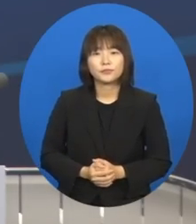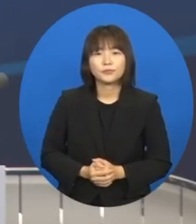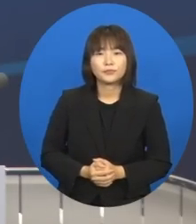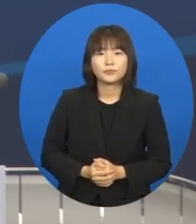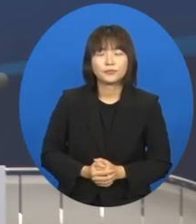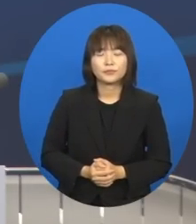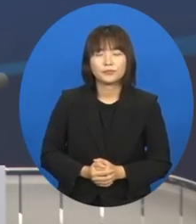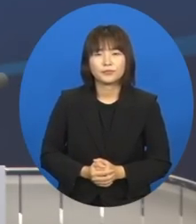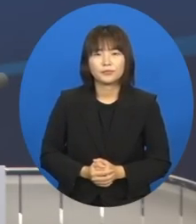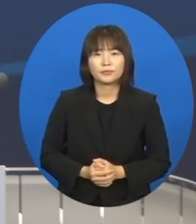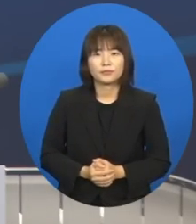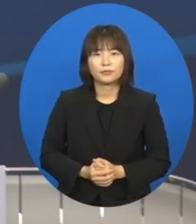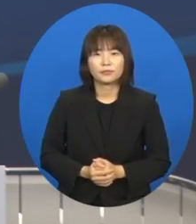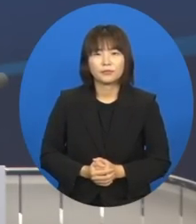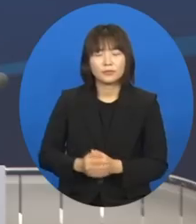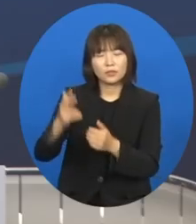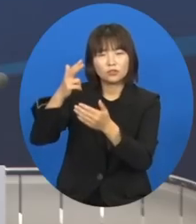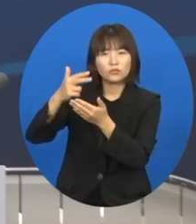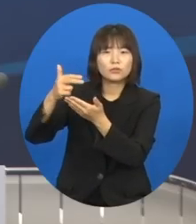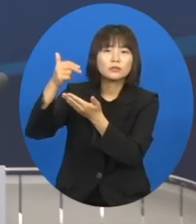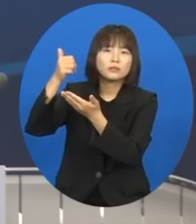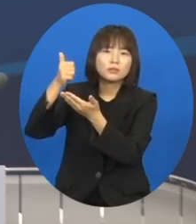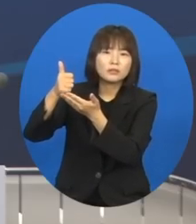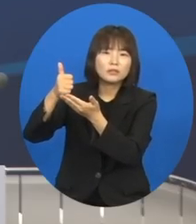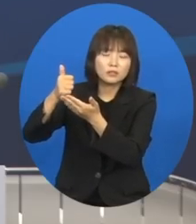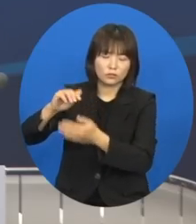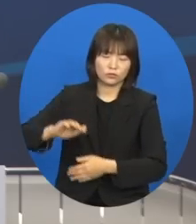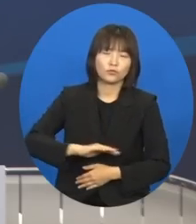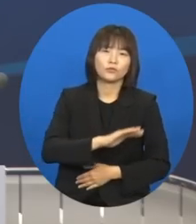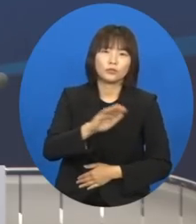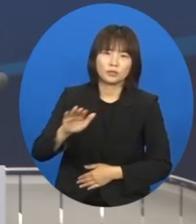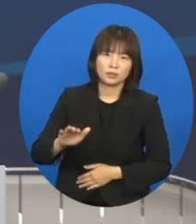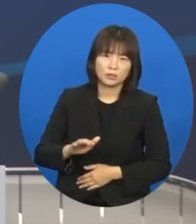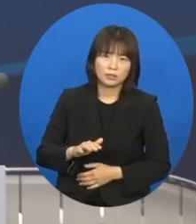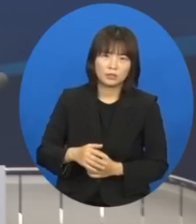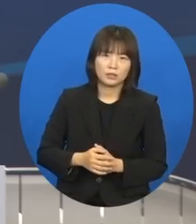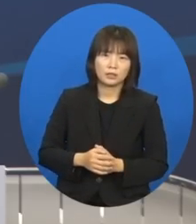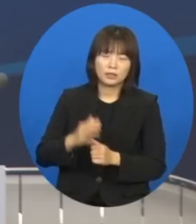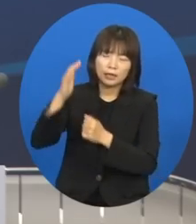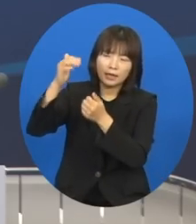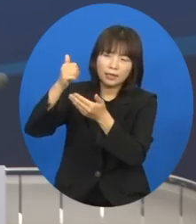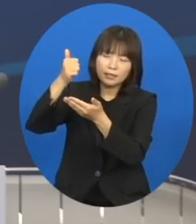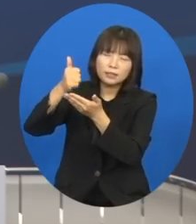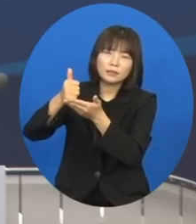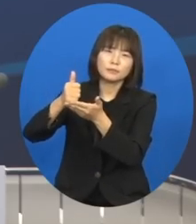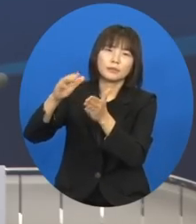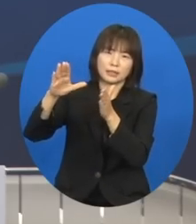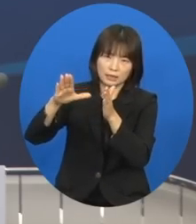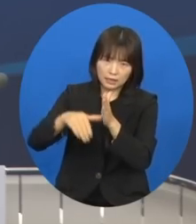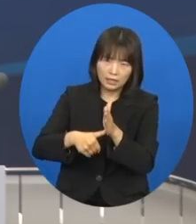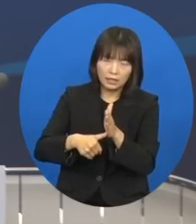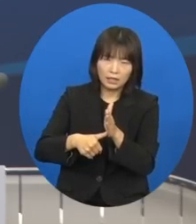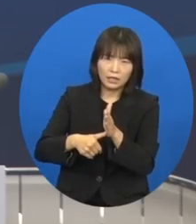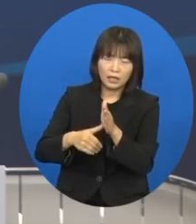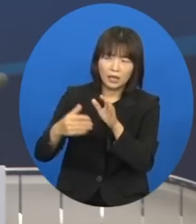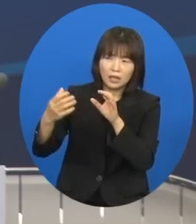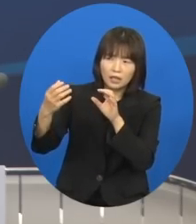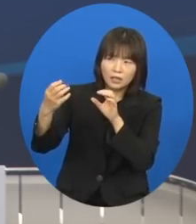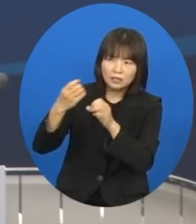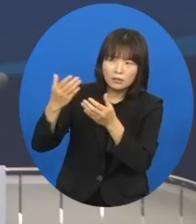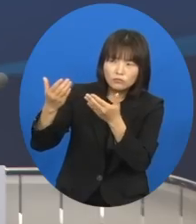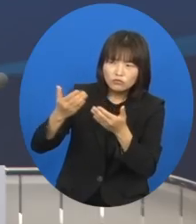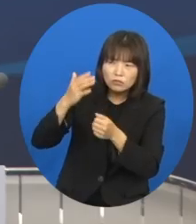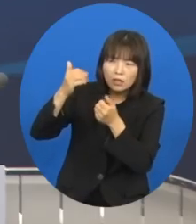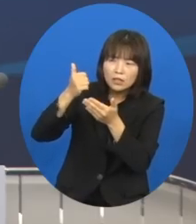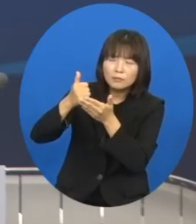우리는 주님께서 우리에게 하나님의 때 응답하시겠다 이들도 하나님의